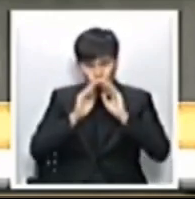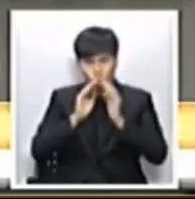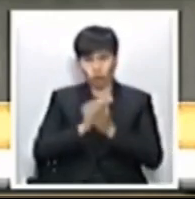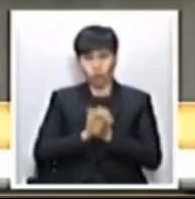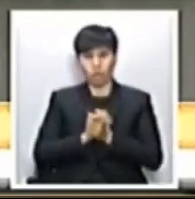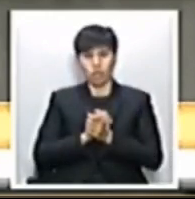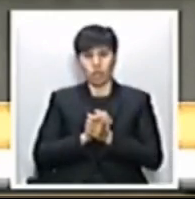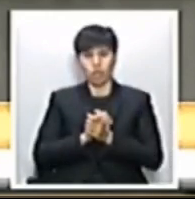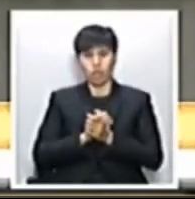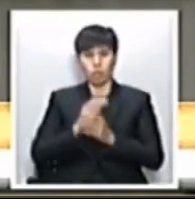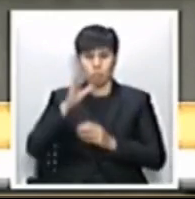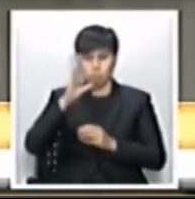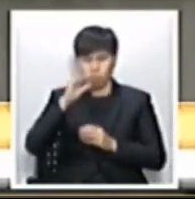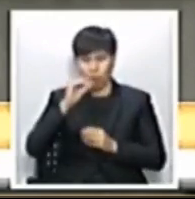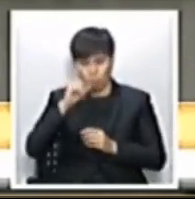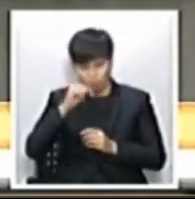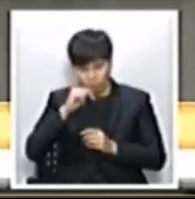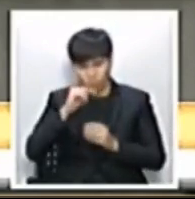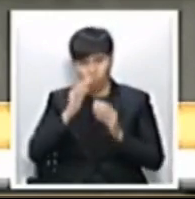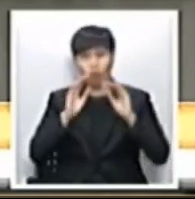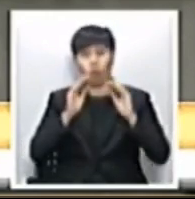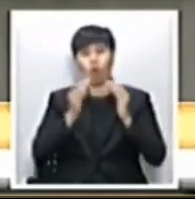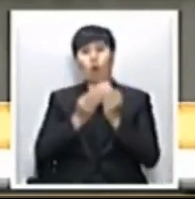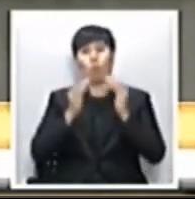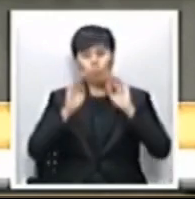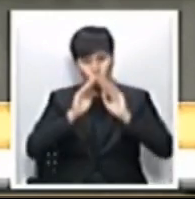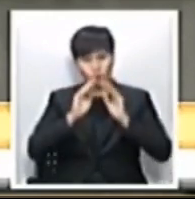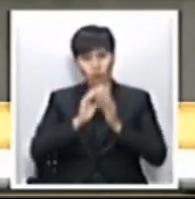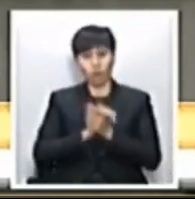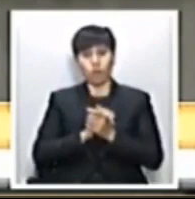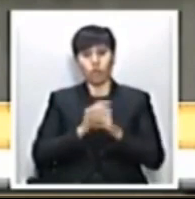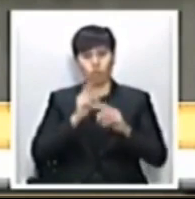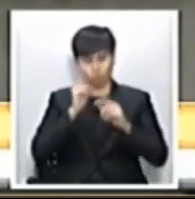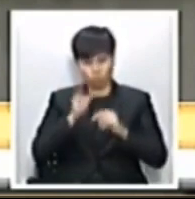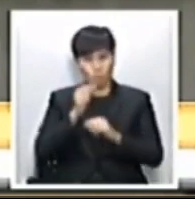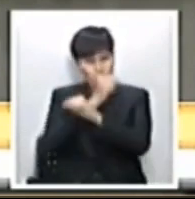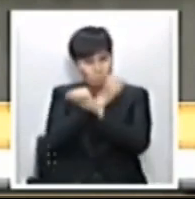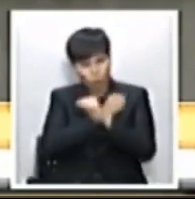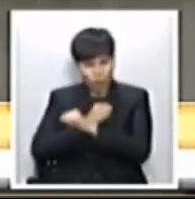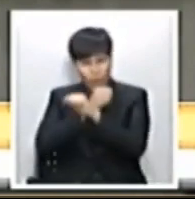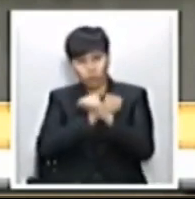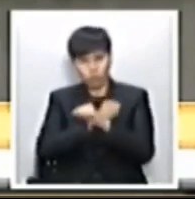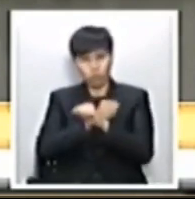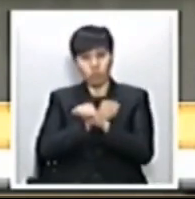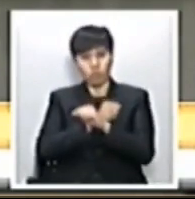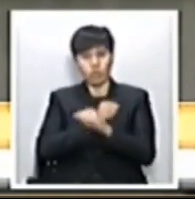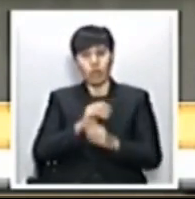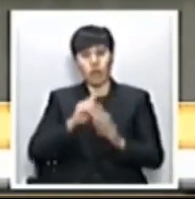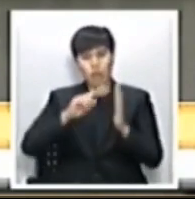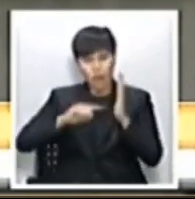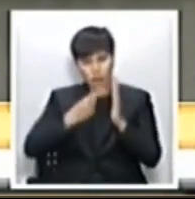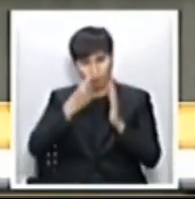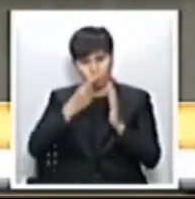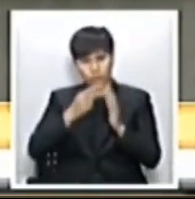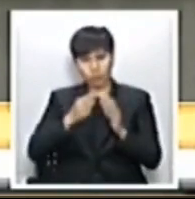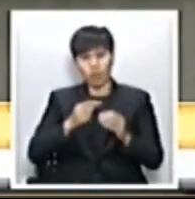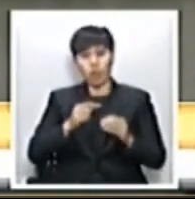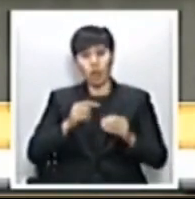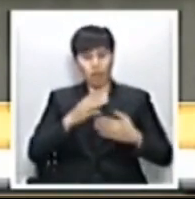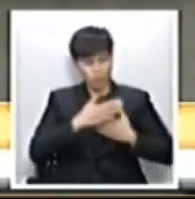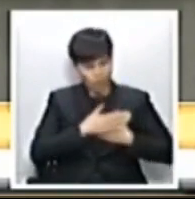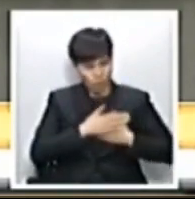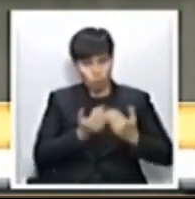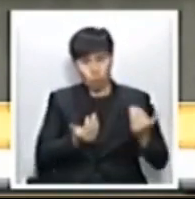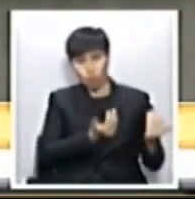นที่สุดที่พ่อและแม่และครอบครัวจะต้องให้ภูมิคุ้มกันทางสังคมเริ่มต้นจากการให้ความอบอุ่นในครอบครัว